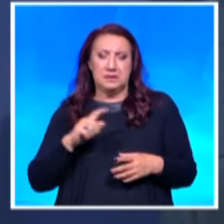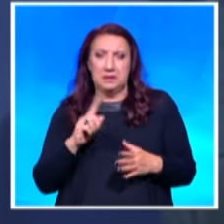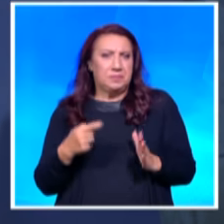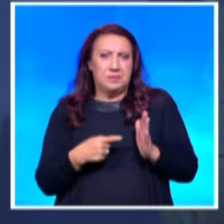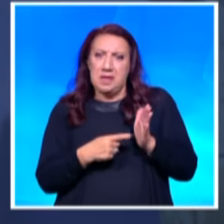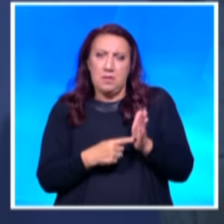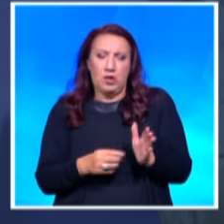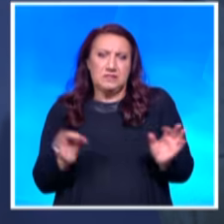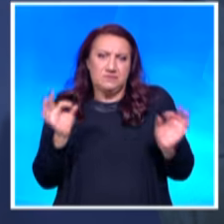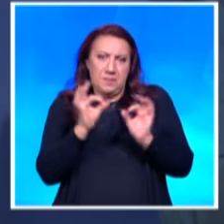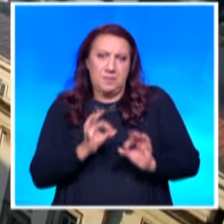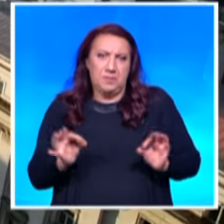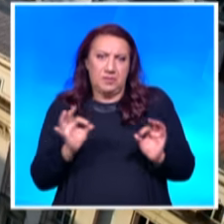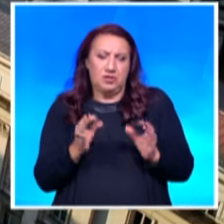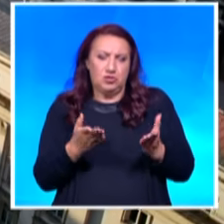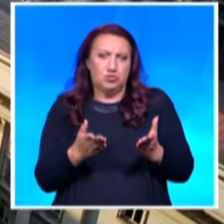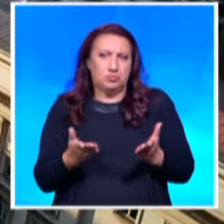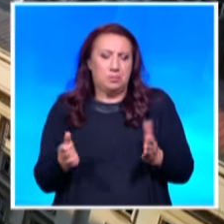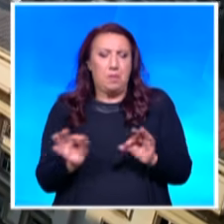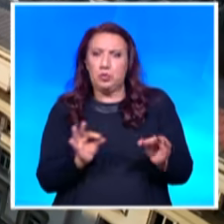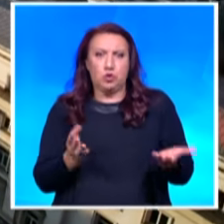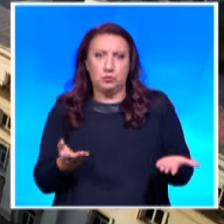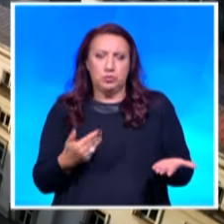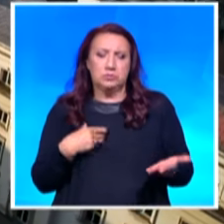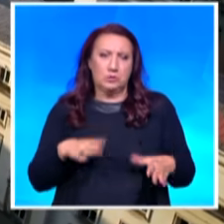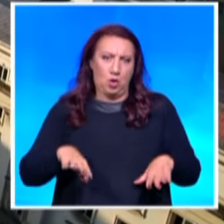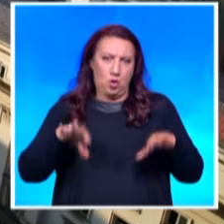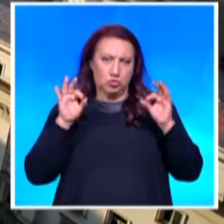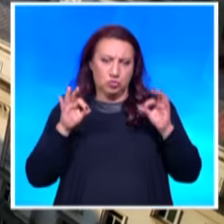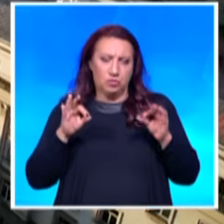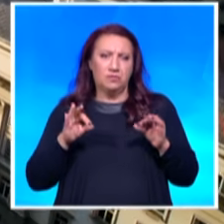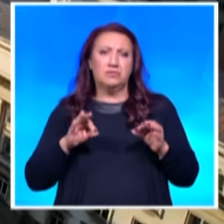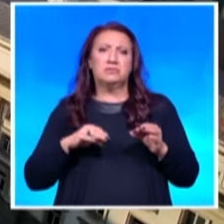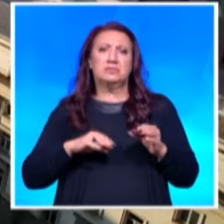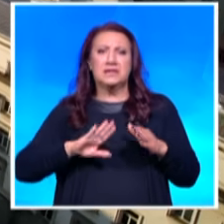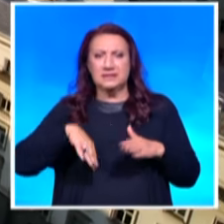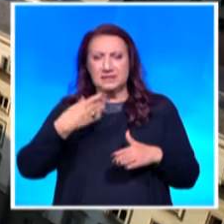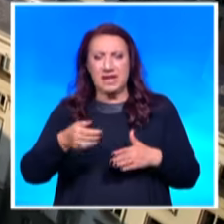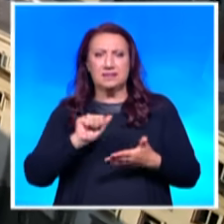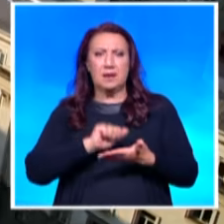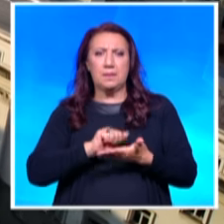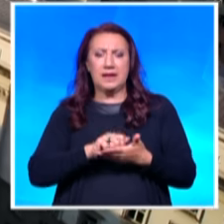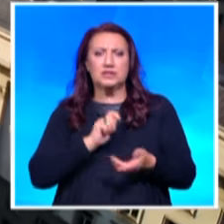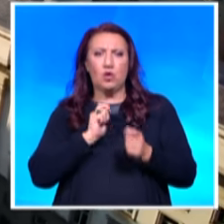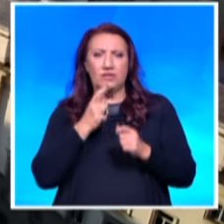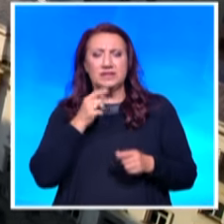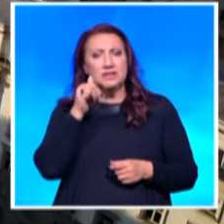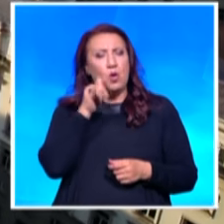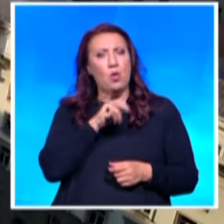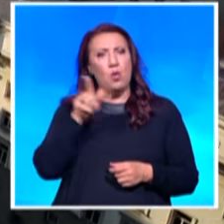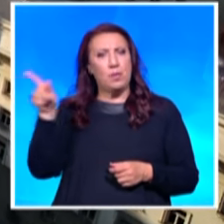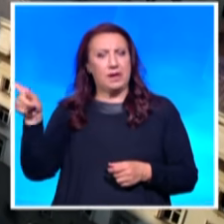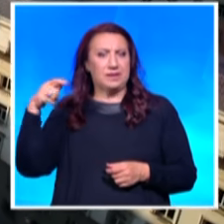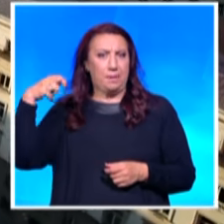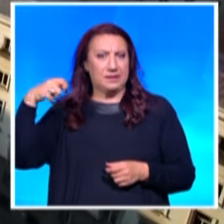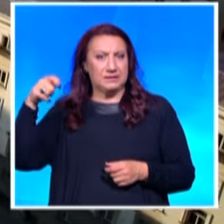в една такава война. Аз съм готов отново да се обадя след тази пресконференция на съседната сграда и да кажа, искате ли да се видим